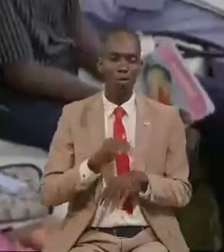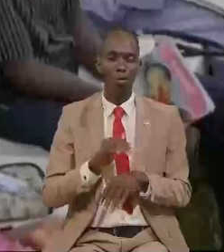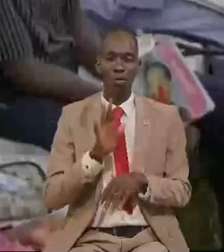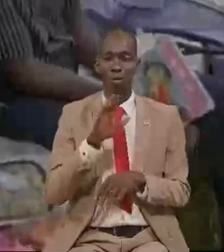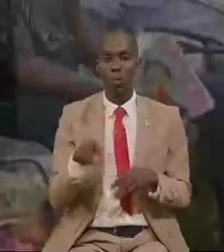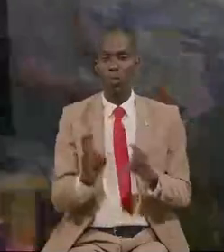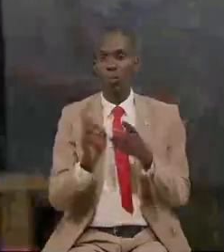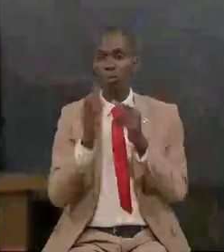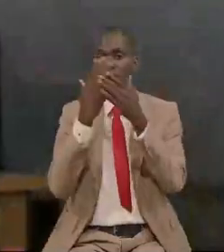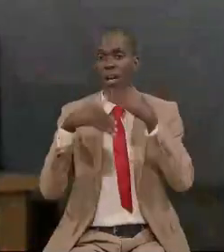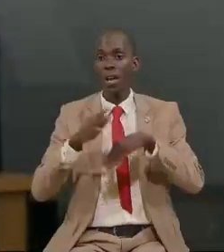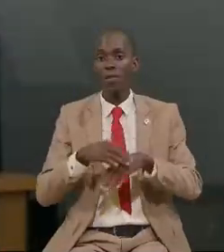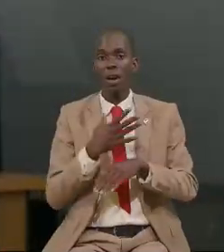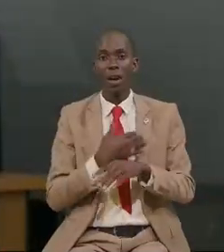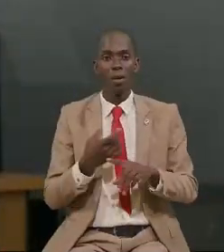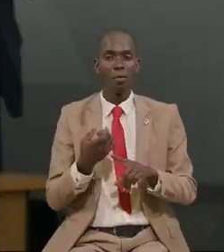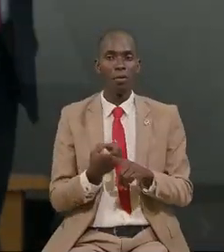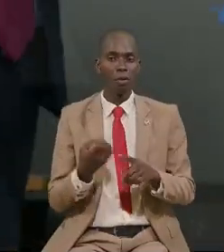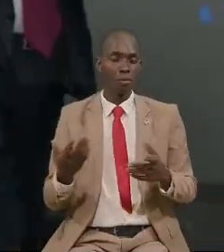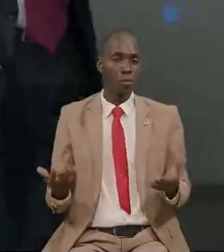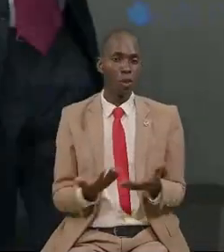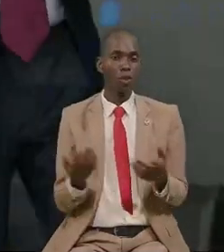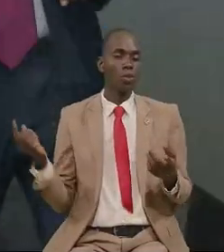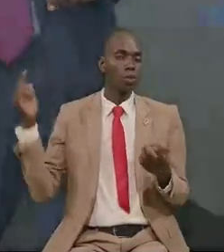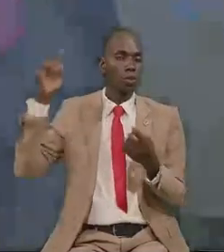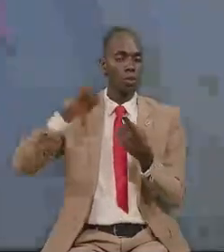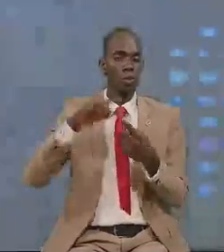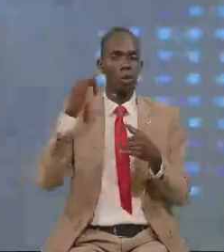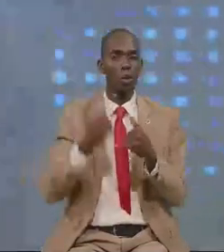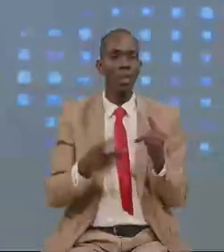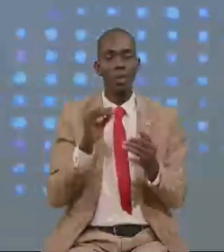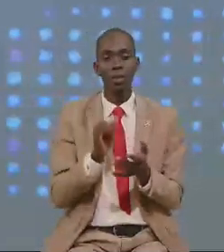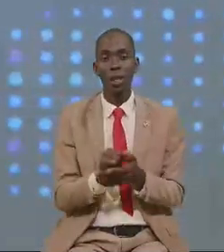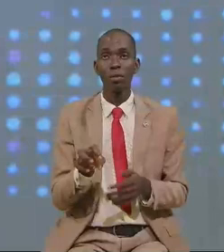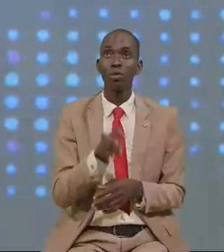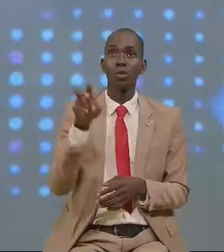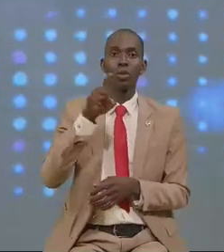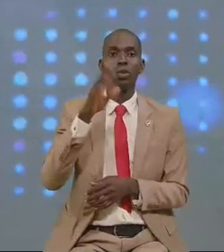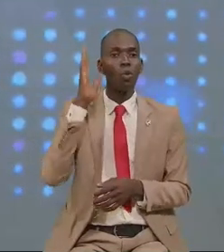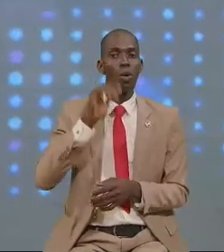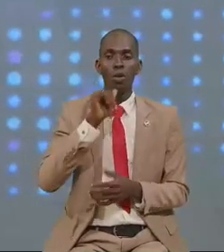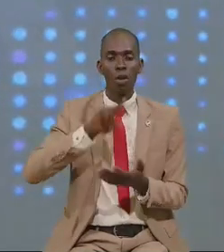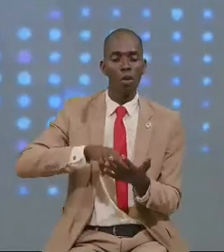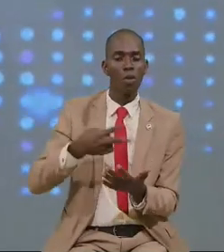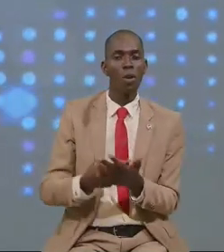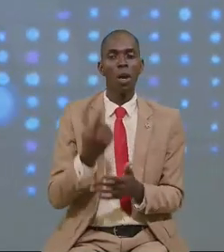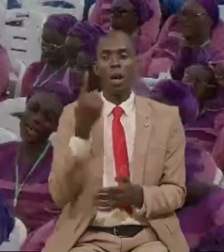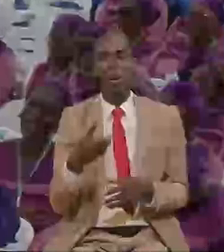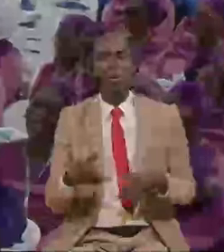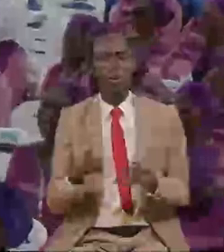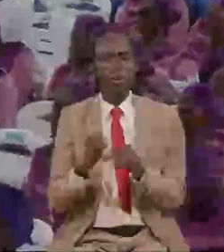d'ici jusqu'à la fin de ce voyage, tu ne tomberas pas au bord de la